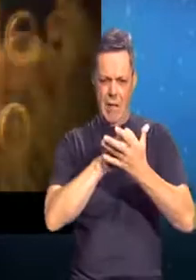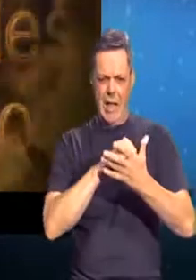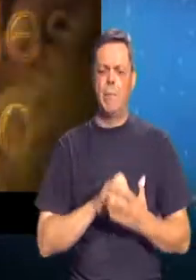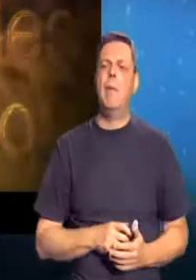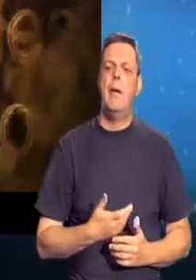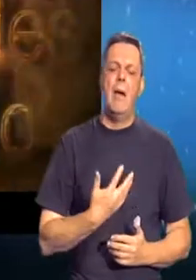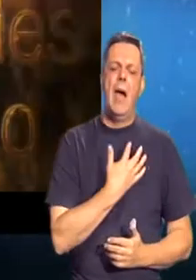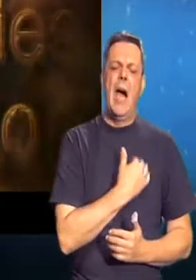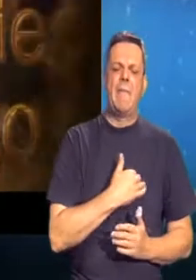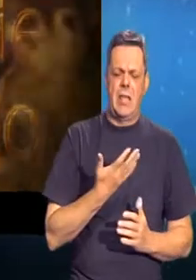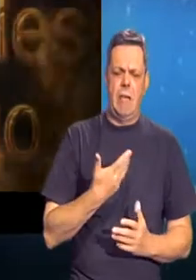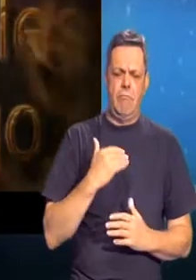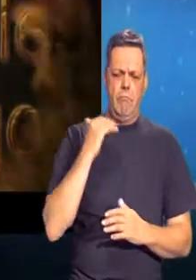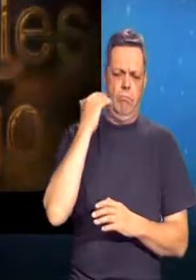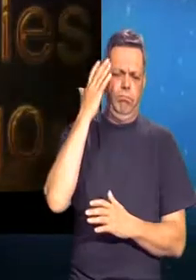hrvatske velikane.